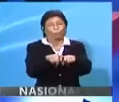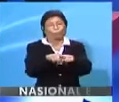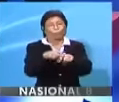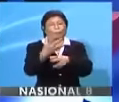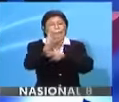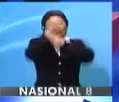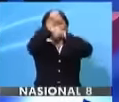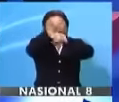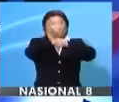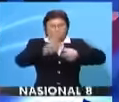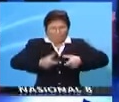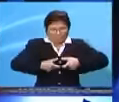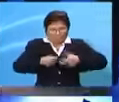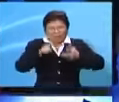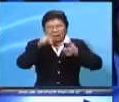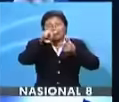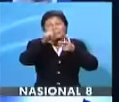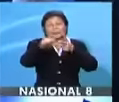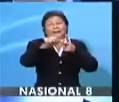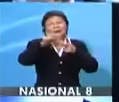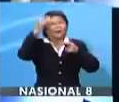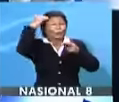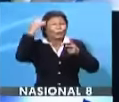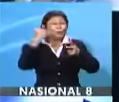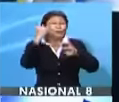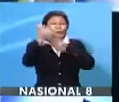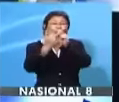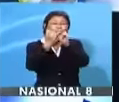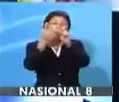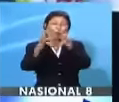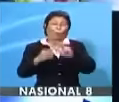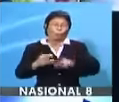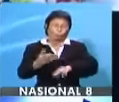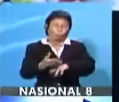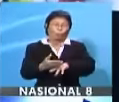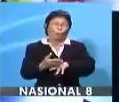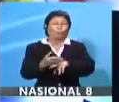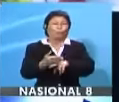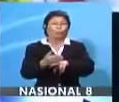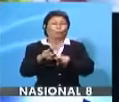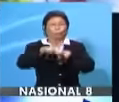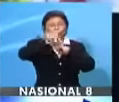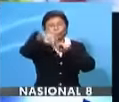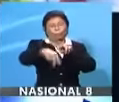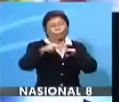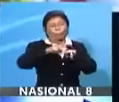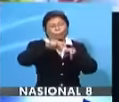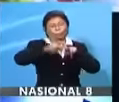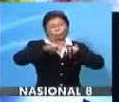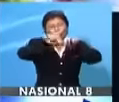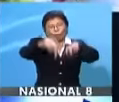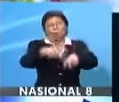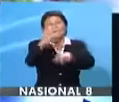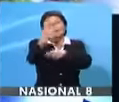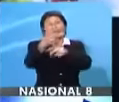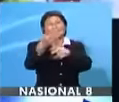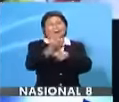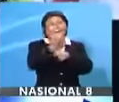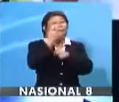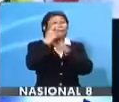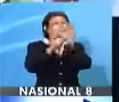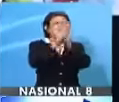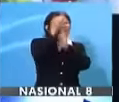juga pemenang pingat gangsa Sukan Asia Incheon 2014, mula meningkatkan kesukaran di terjunan ketiga. Berjaya memperoleh mata